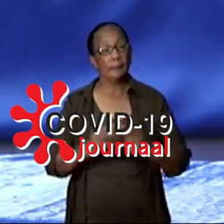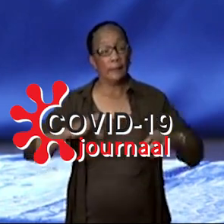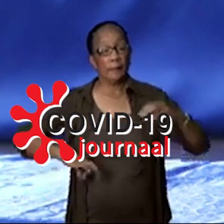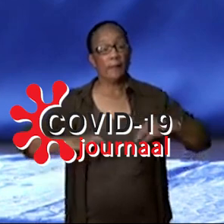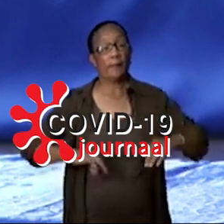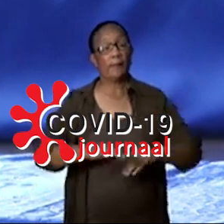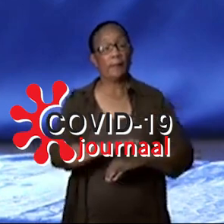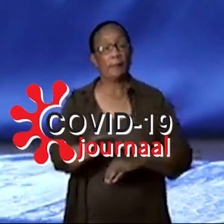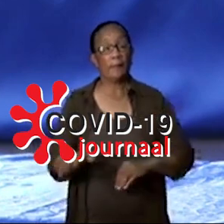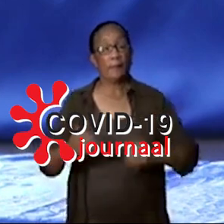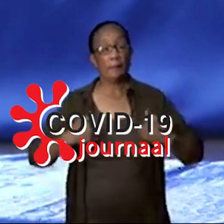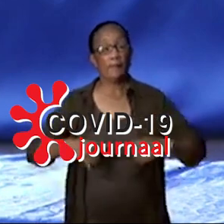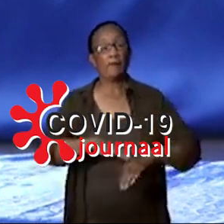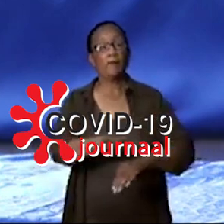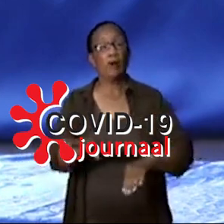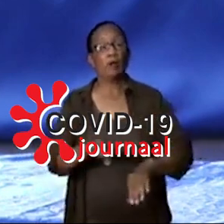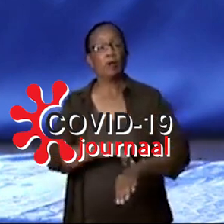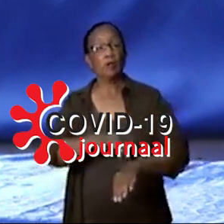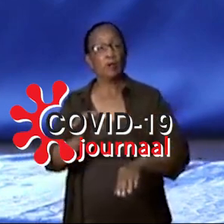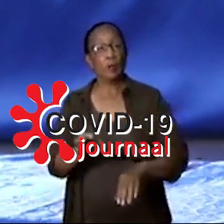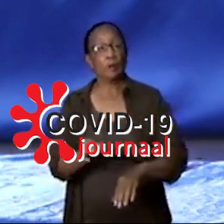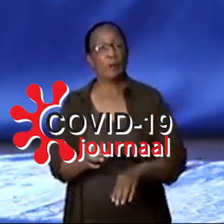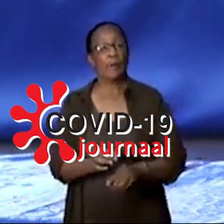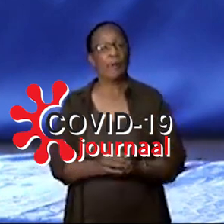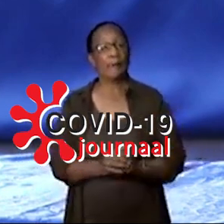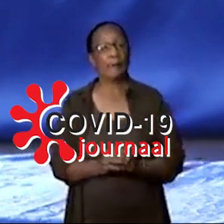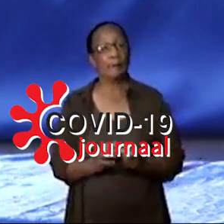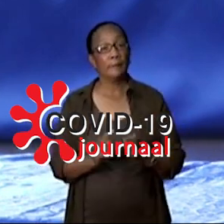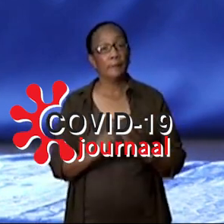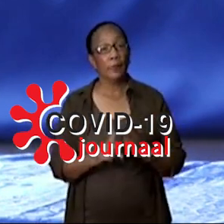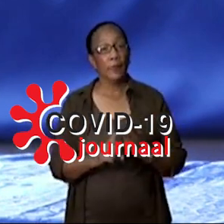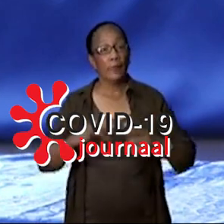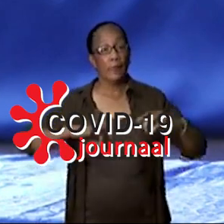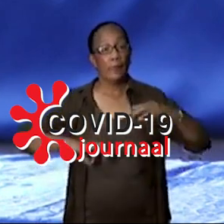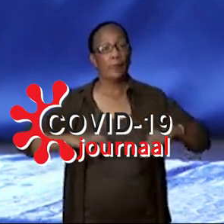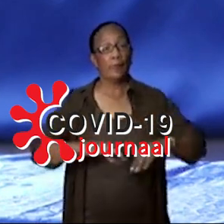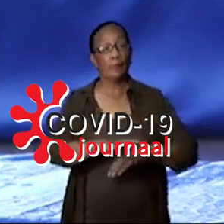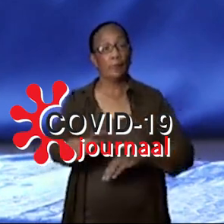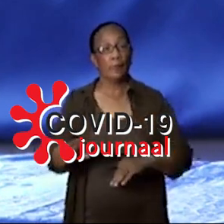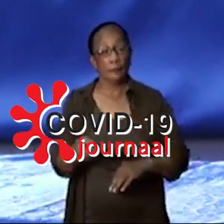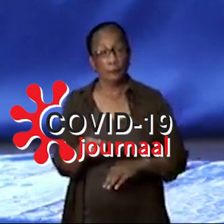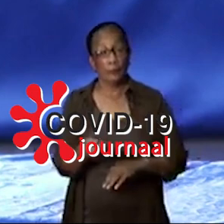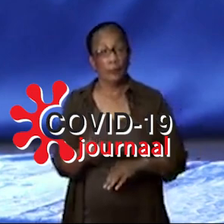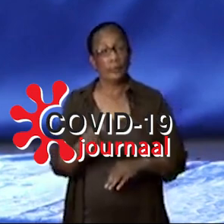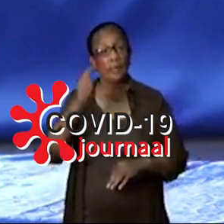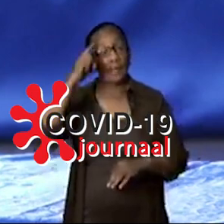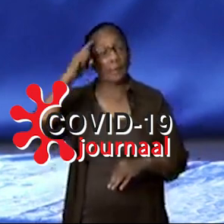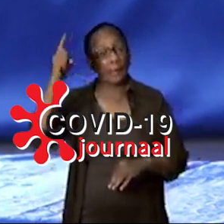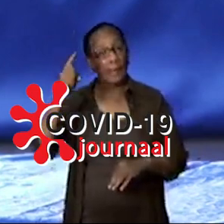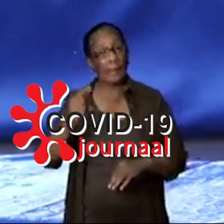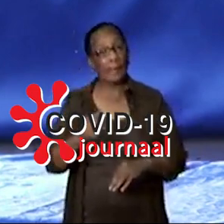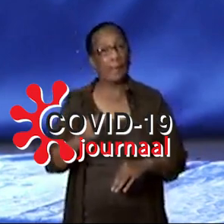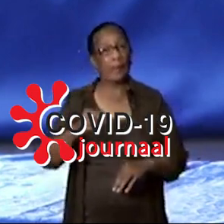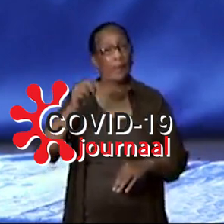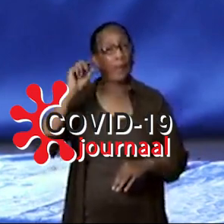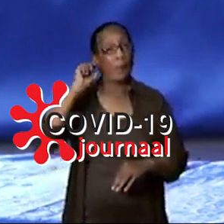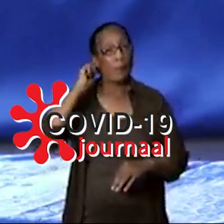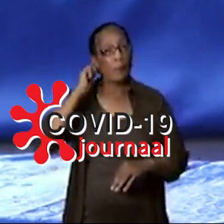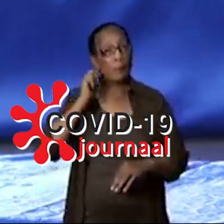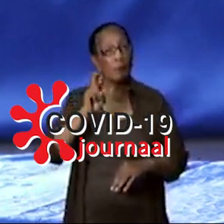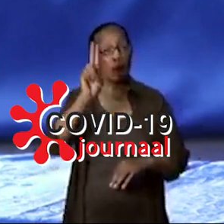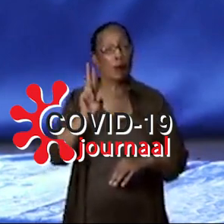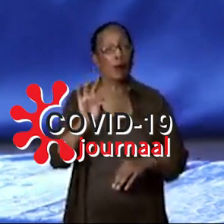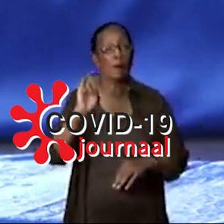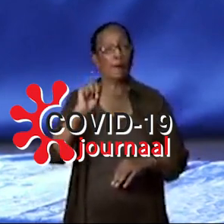van Volksgezondheid, en dat ben ik. Ministerie van Financiën en Planning, daar heb ik dus mevrouw Liana